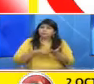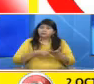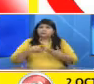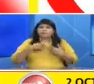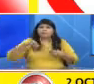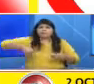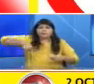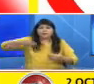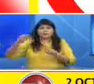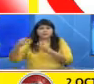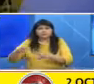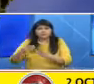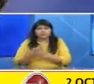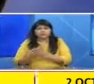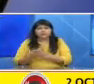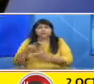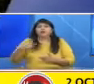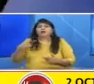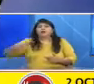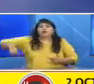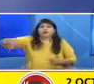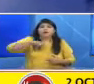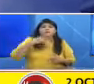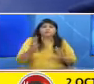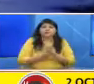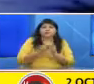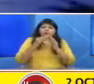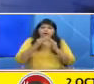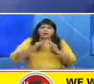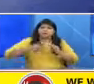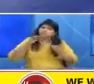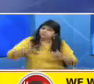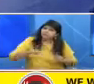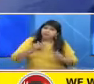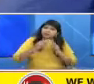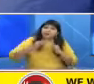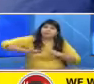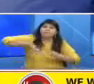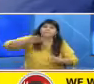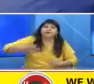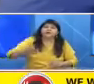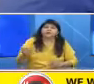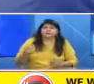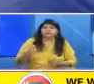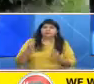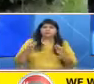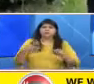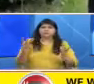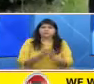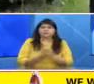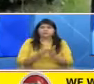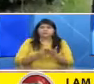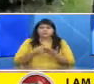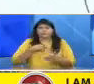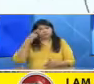लिए। प्लास्टिक से मुक्ति पाने के लिए हम सब घर, घर के बाहर, सब जगह से पूरी ताकत से लगेंगे। और